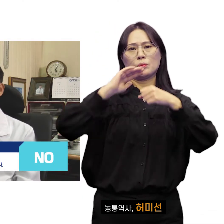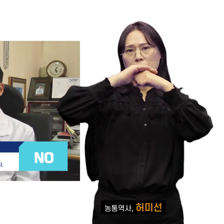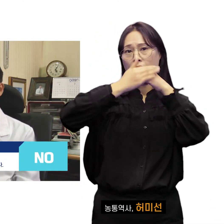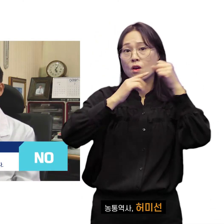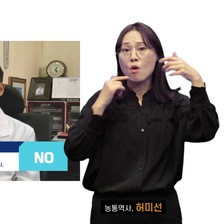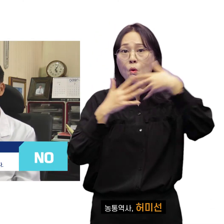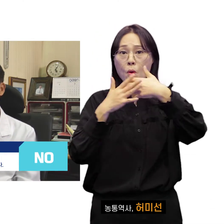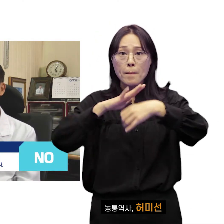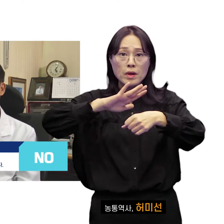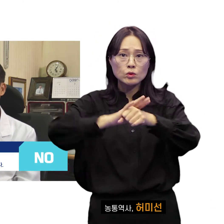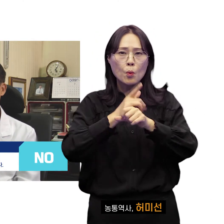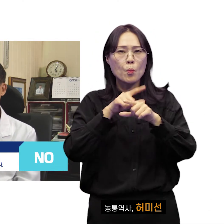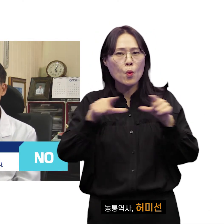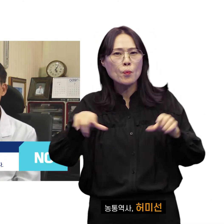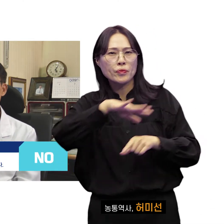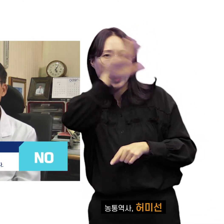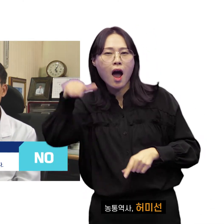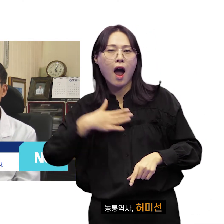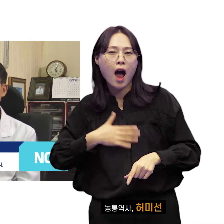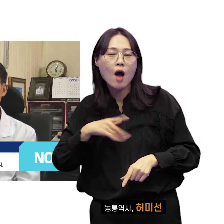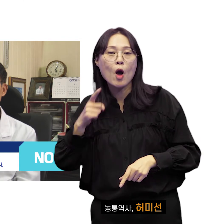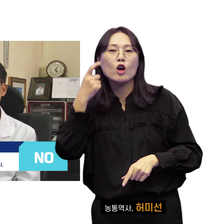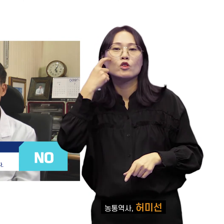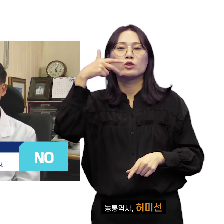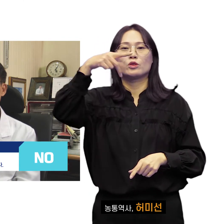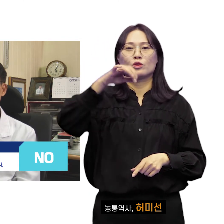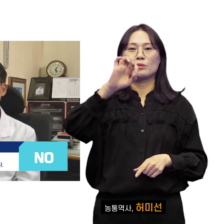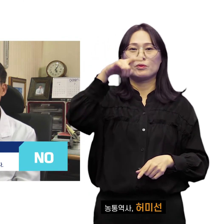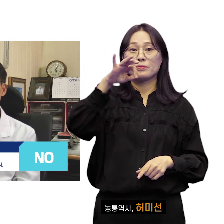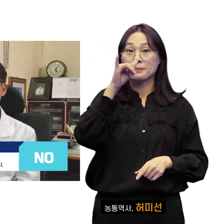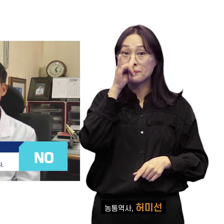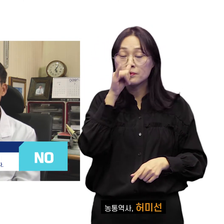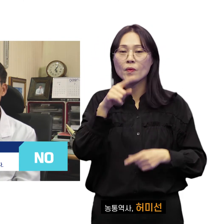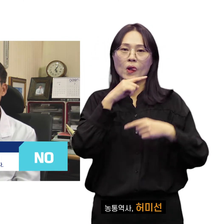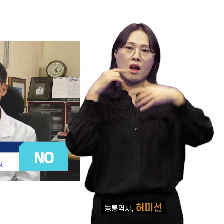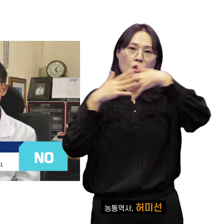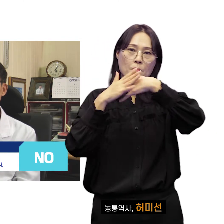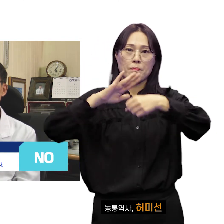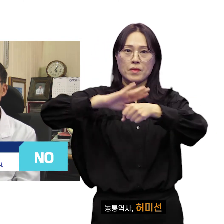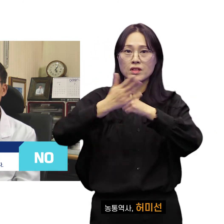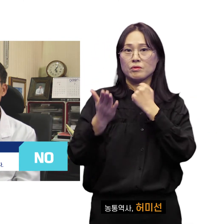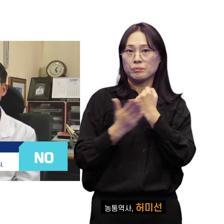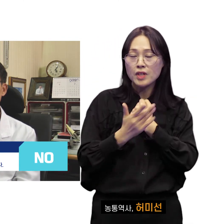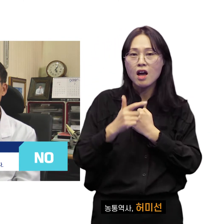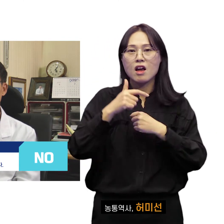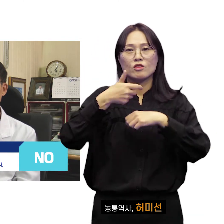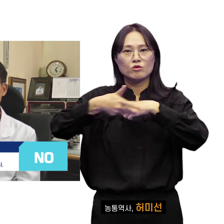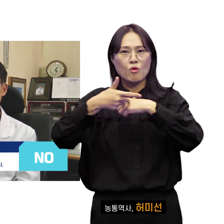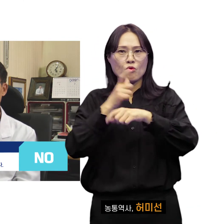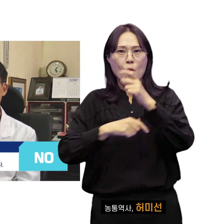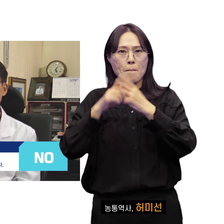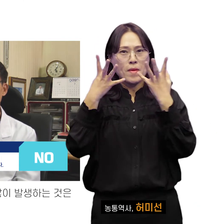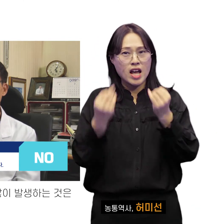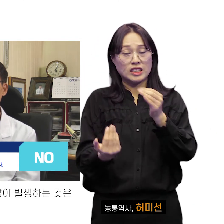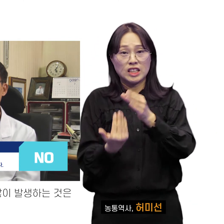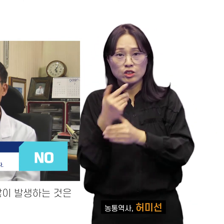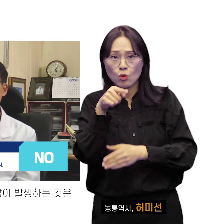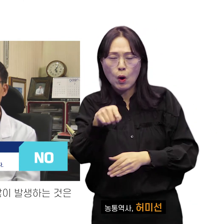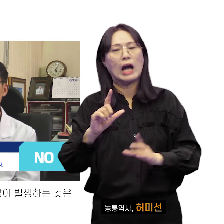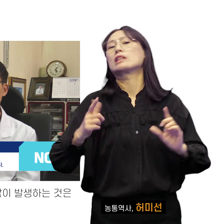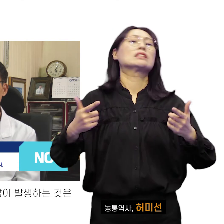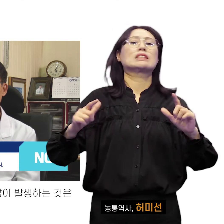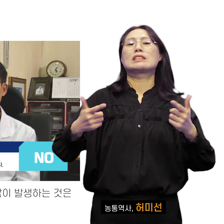그렇지는 않습니다. 망막 혈관 폐쇄 자체가 흔히들 눈의 중풍이라고 알려져 있는데요.